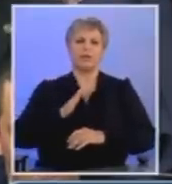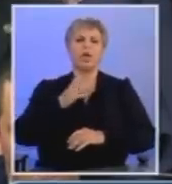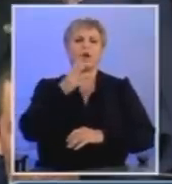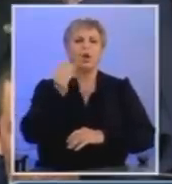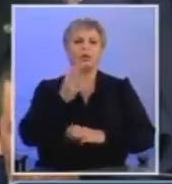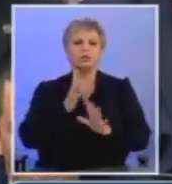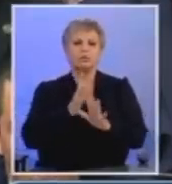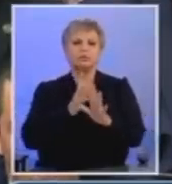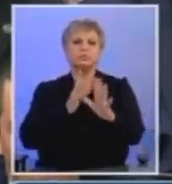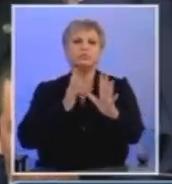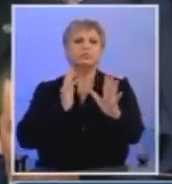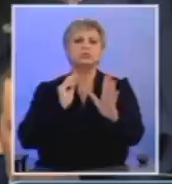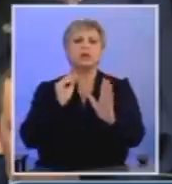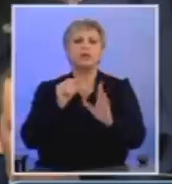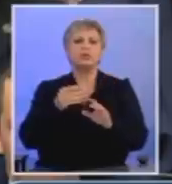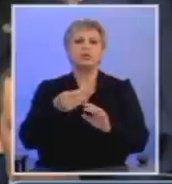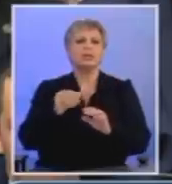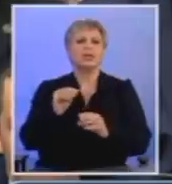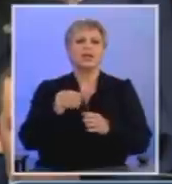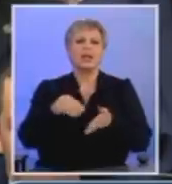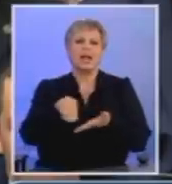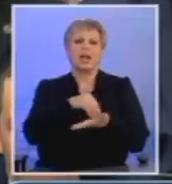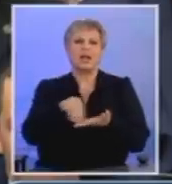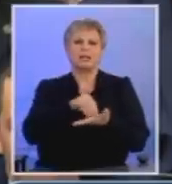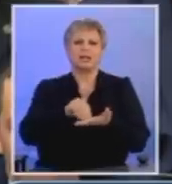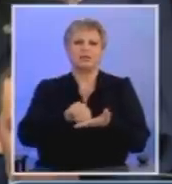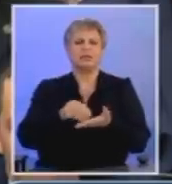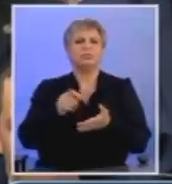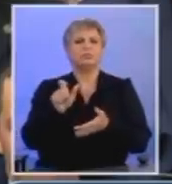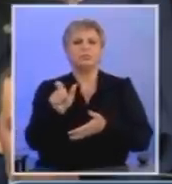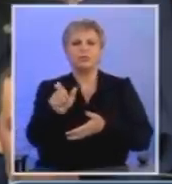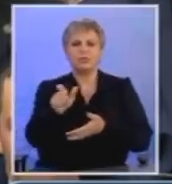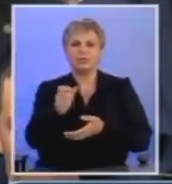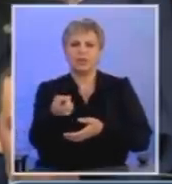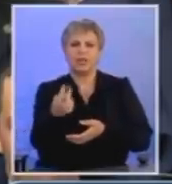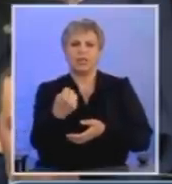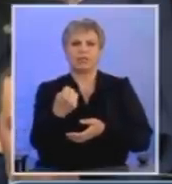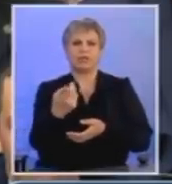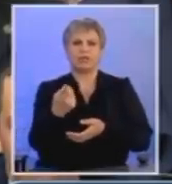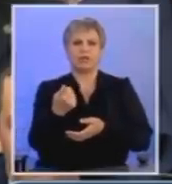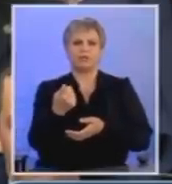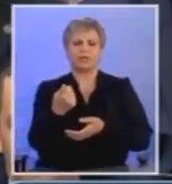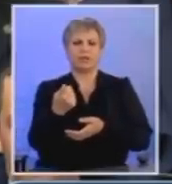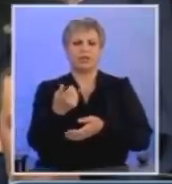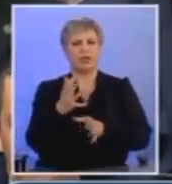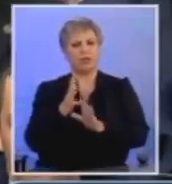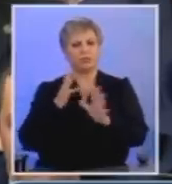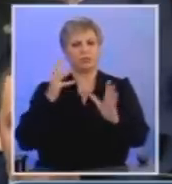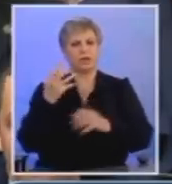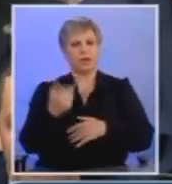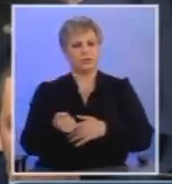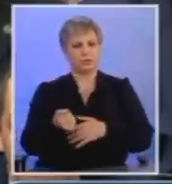ο ελληνικός λαός πραγματικά στενάζει και είχαμε και την πρώτη